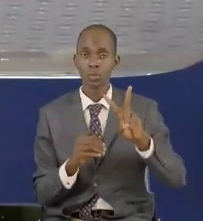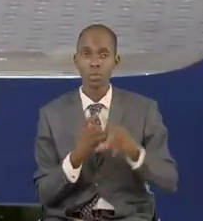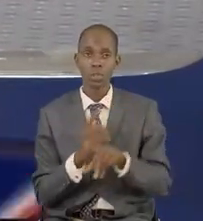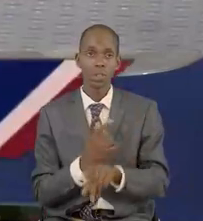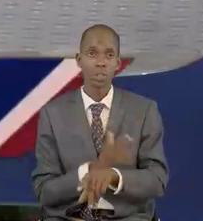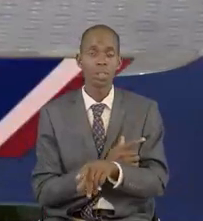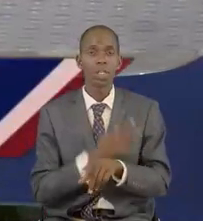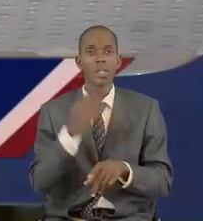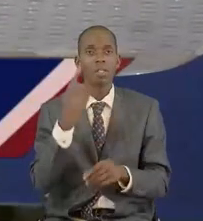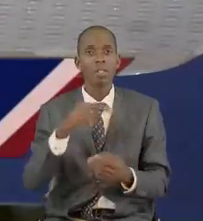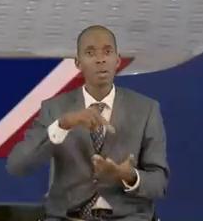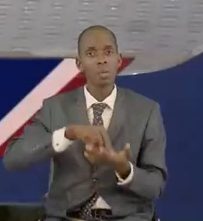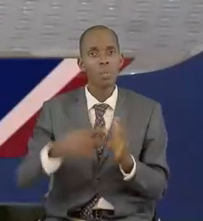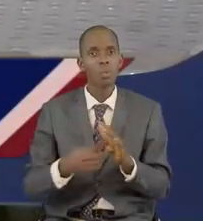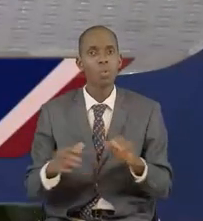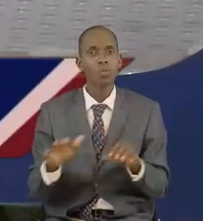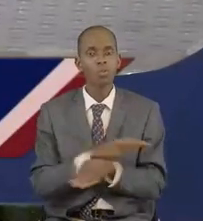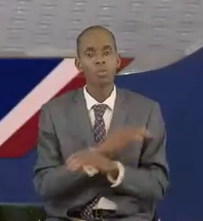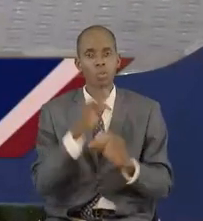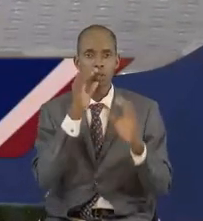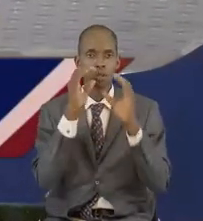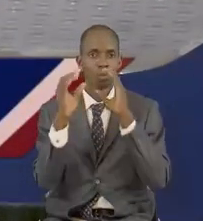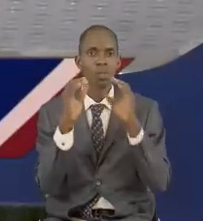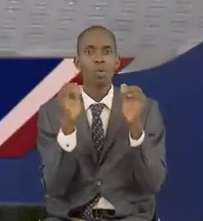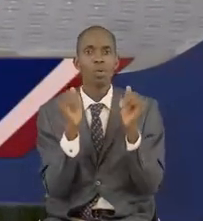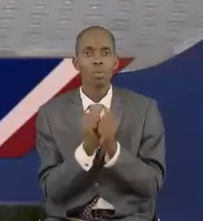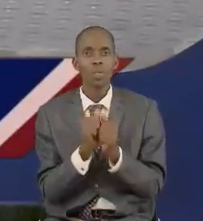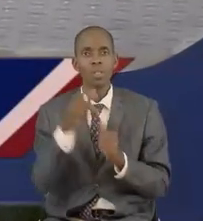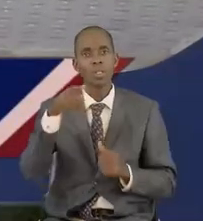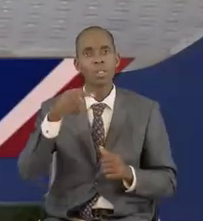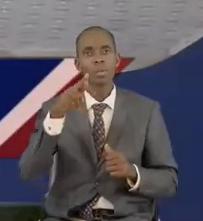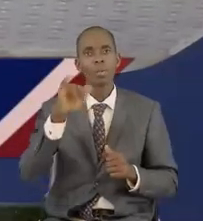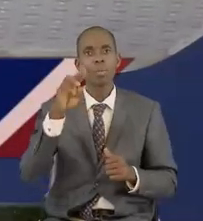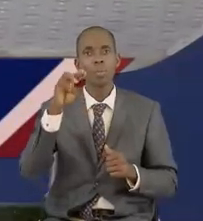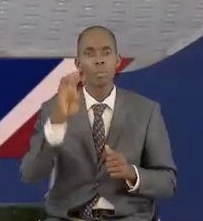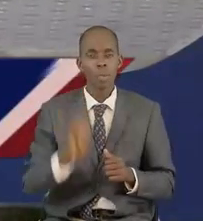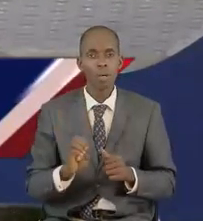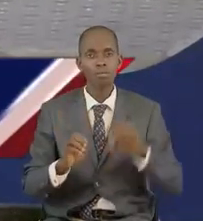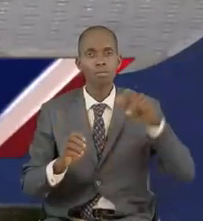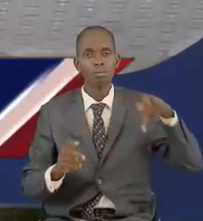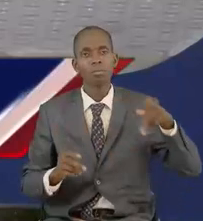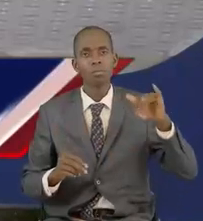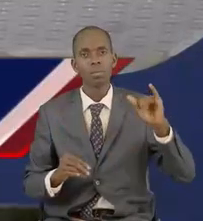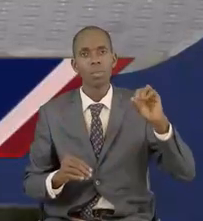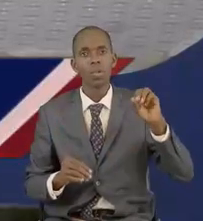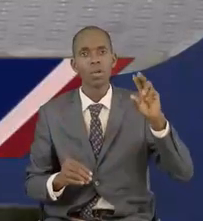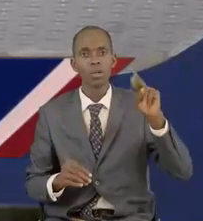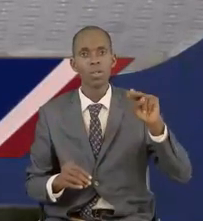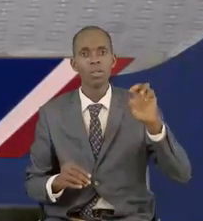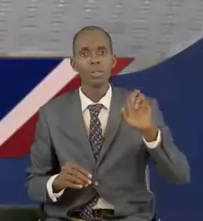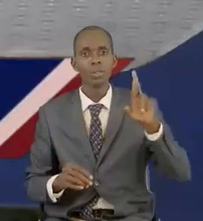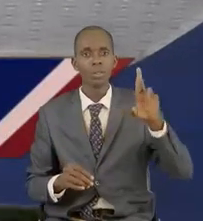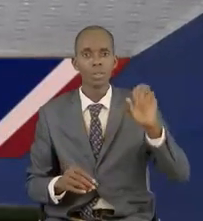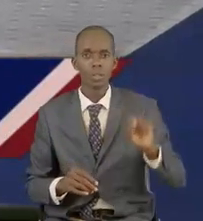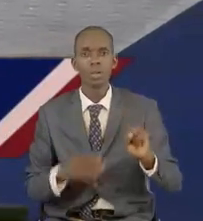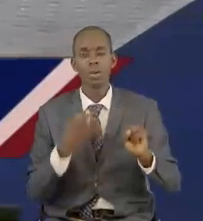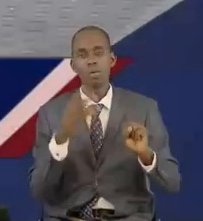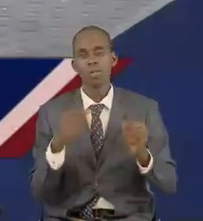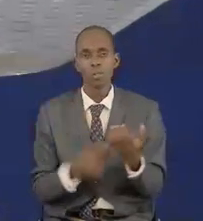la deuxième participe de la communication déterminée avec les premiers pionniers